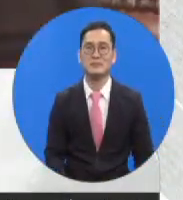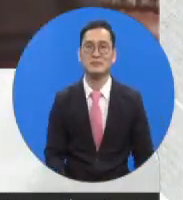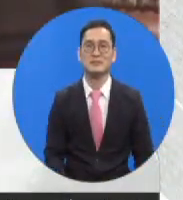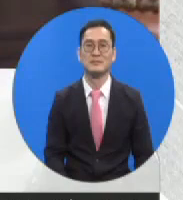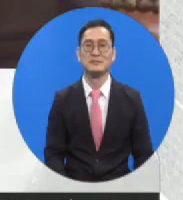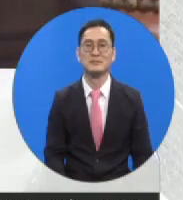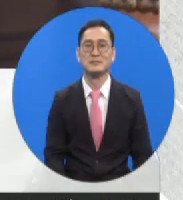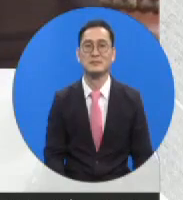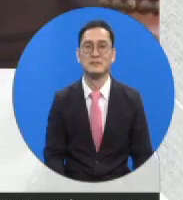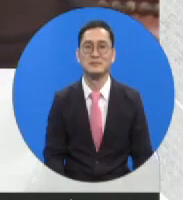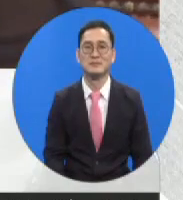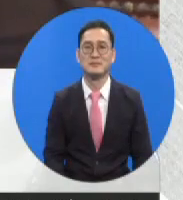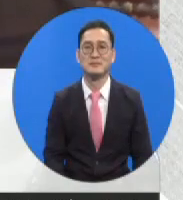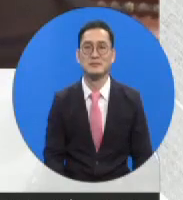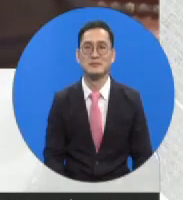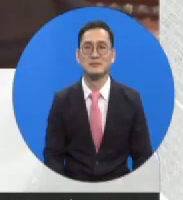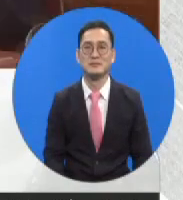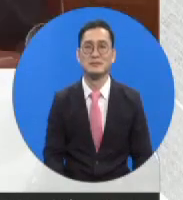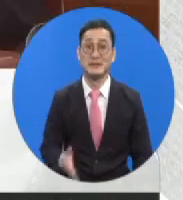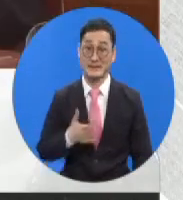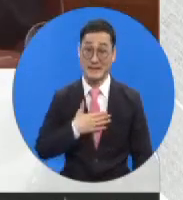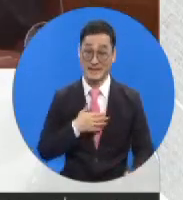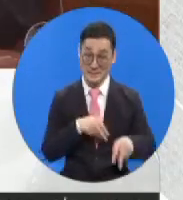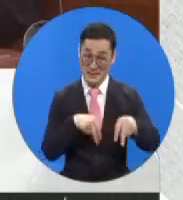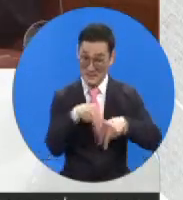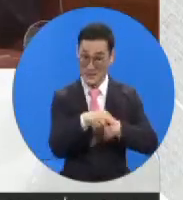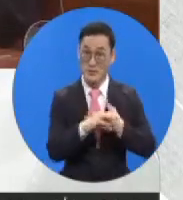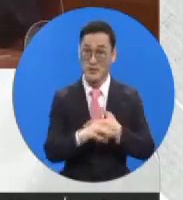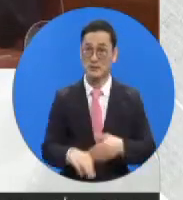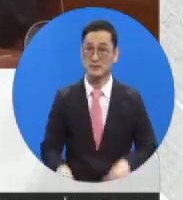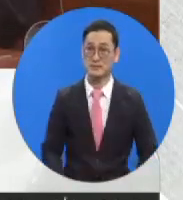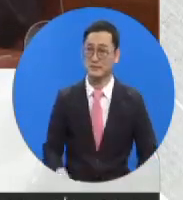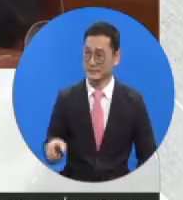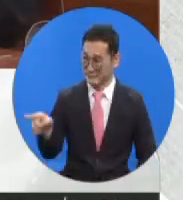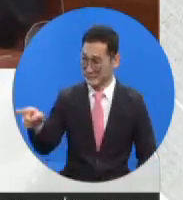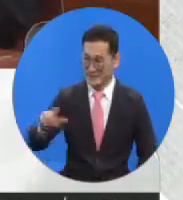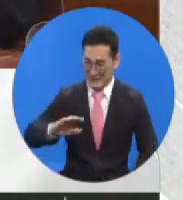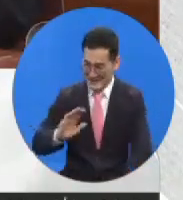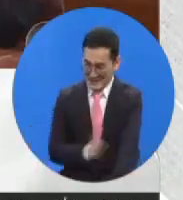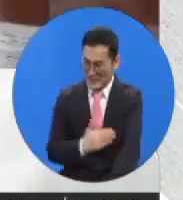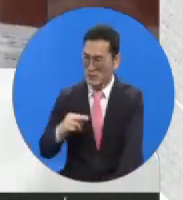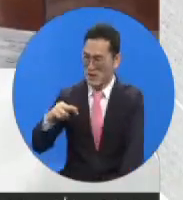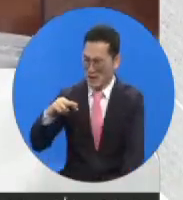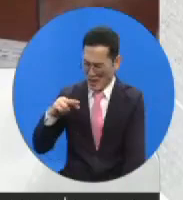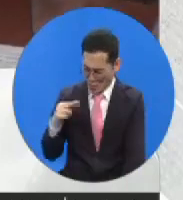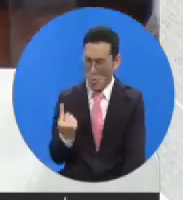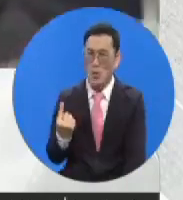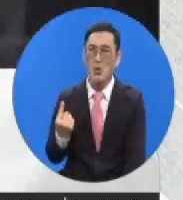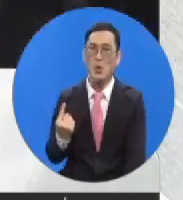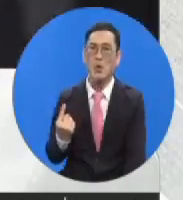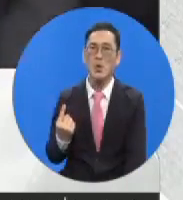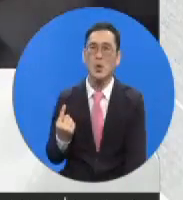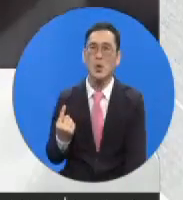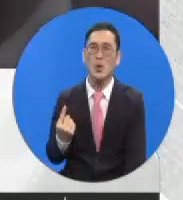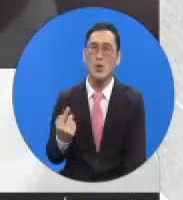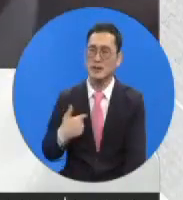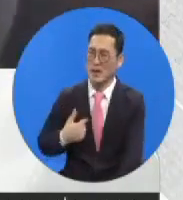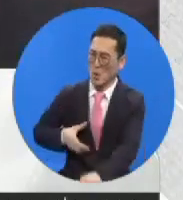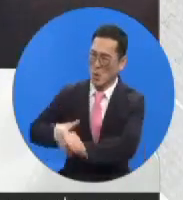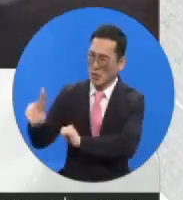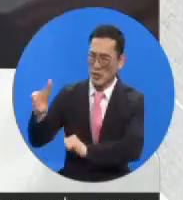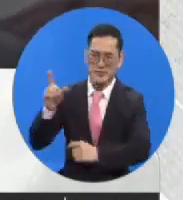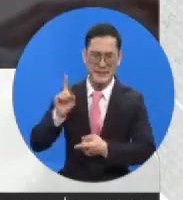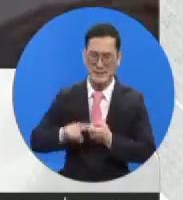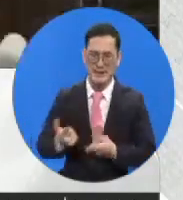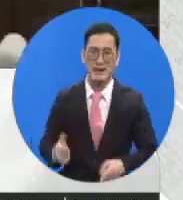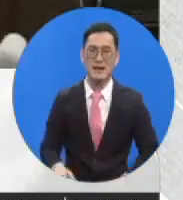그렇다고 한다면 저라면 그러겠어요. 아, 내가 아무리 윤석열 총장이 잘못을 저질렀다 하더라도 내가 공격하는 건 맞지 않으니까